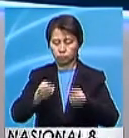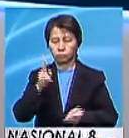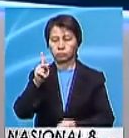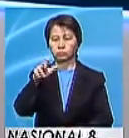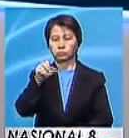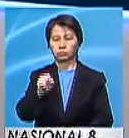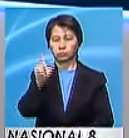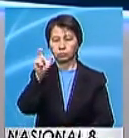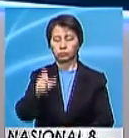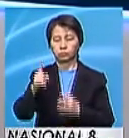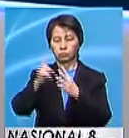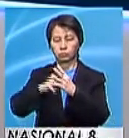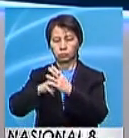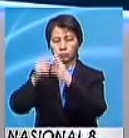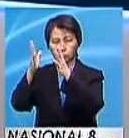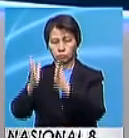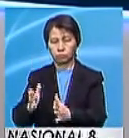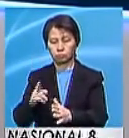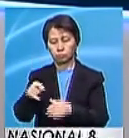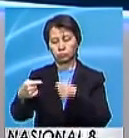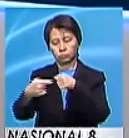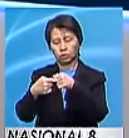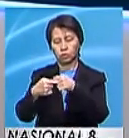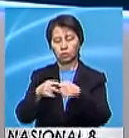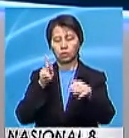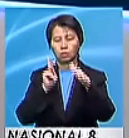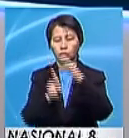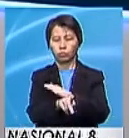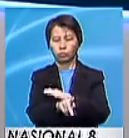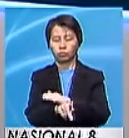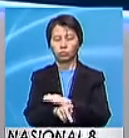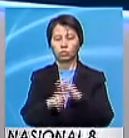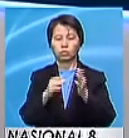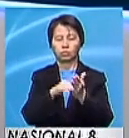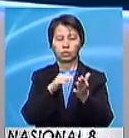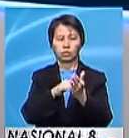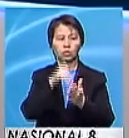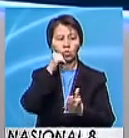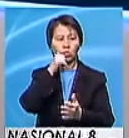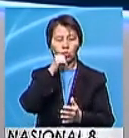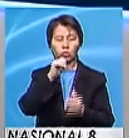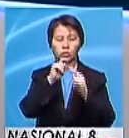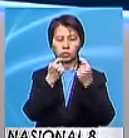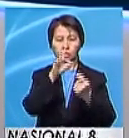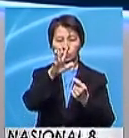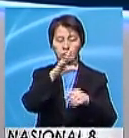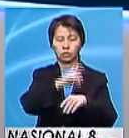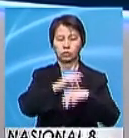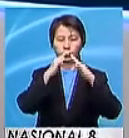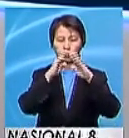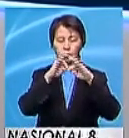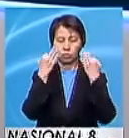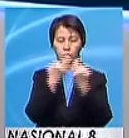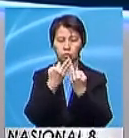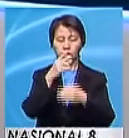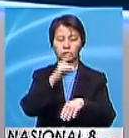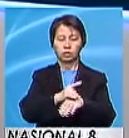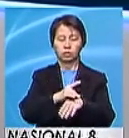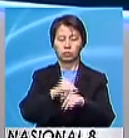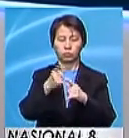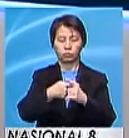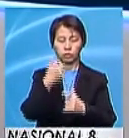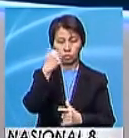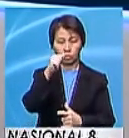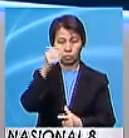kes seorang pengawal keselamatan yang didakwa membunuh seorang pelajar perempuan tingkatan 5 di rumah keluarganya di Teluk Kumbar Oktober